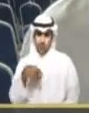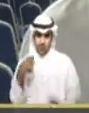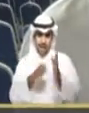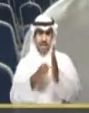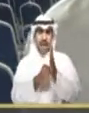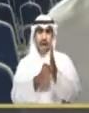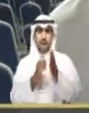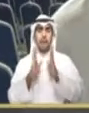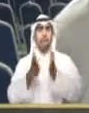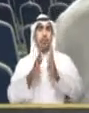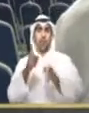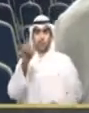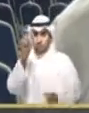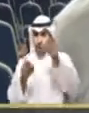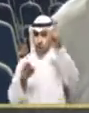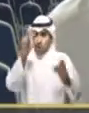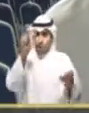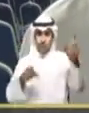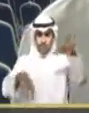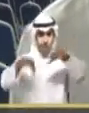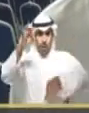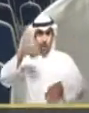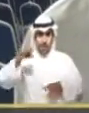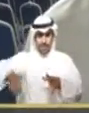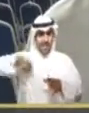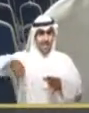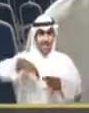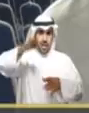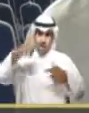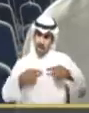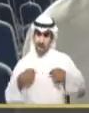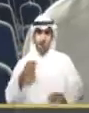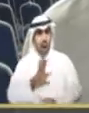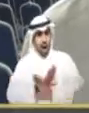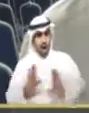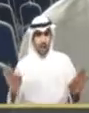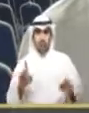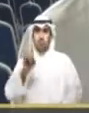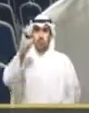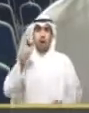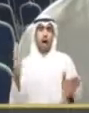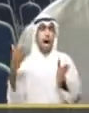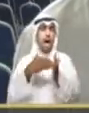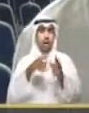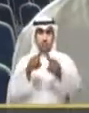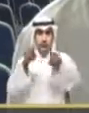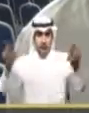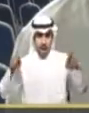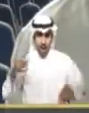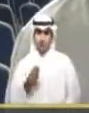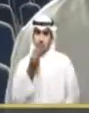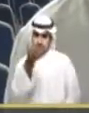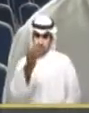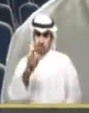إجراءات التسليم الفعلي، وهذه الإجراءات ستستمر حتى تسليم آخر قسيمة راح يكون بإذن الله تعالى